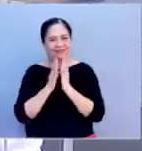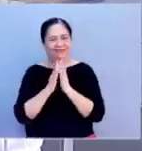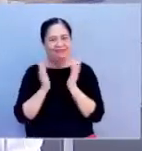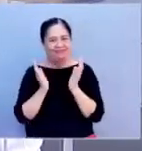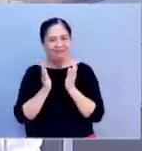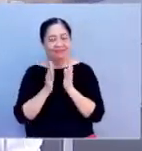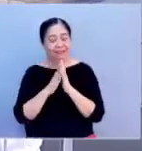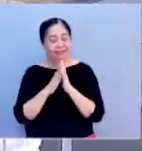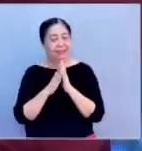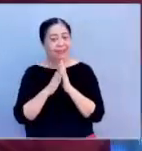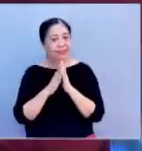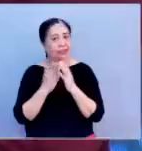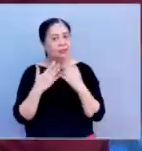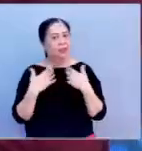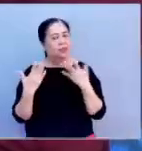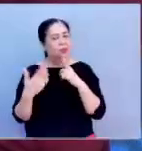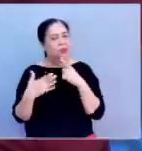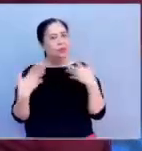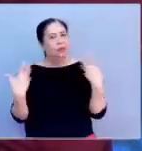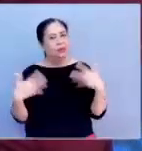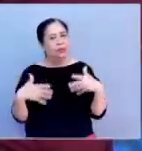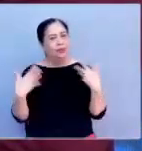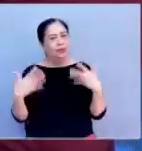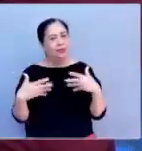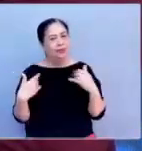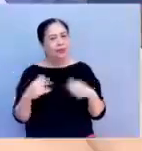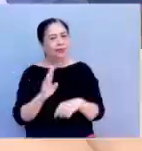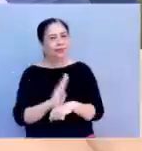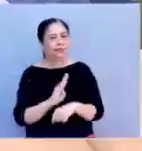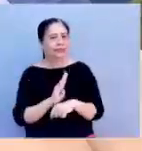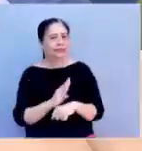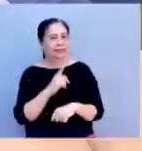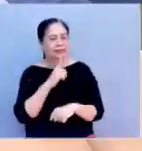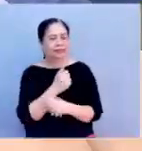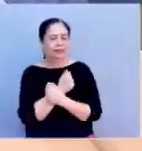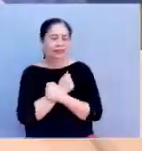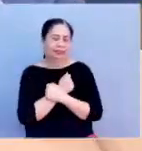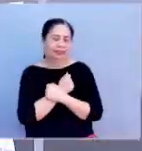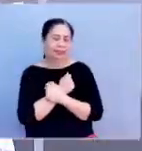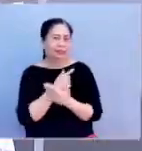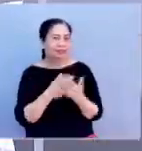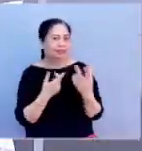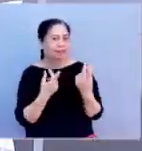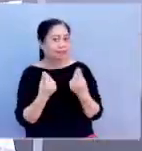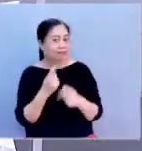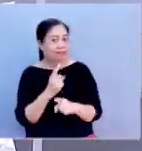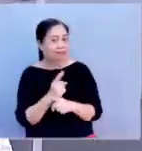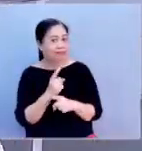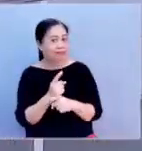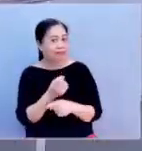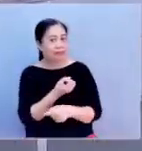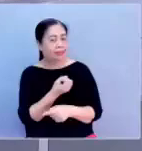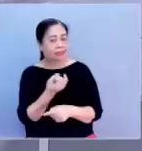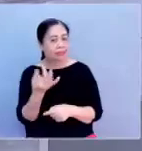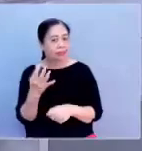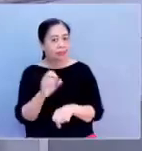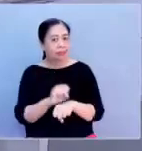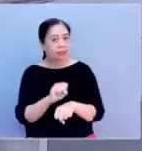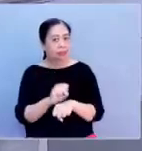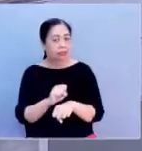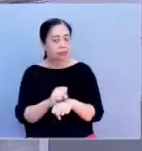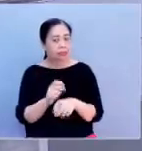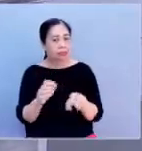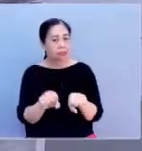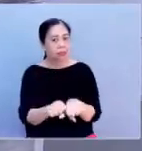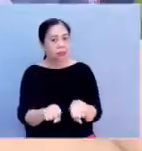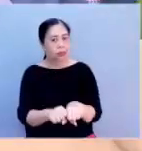mo, ang aliwa-aliwalas mo, ganyan sa negosyo, pag gustong-gusto mo yung ginagawa mo, di ba? Ilan na kayong mga gumagawa ng